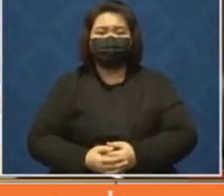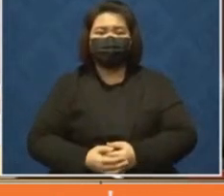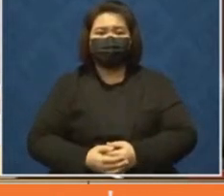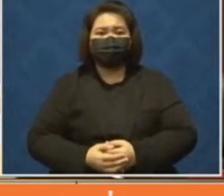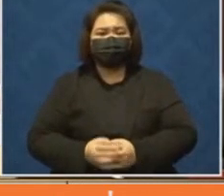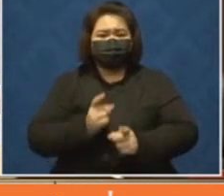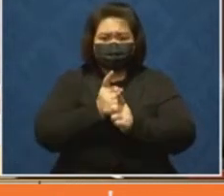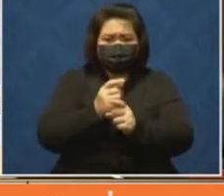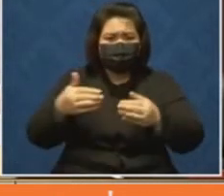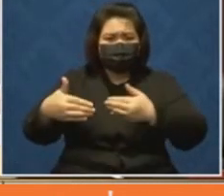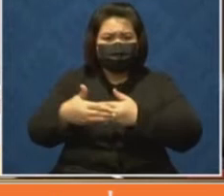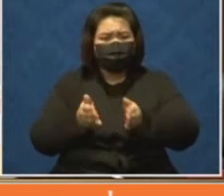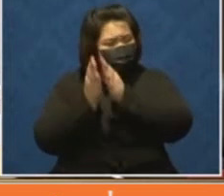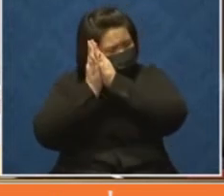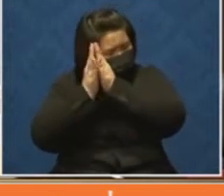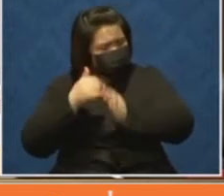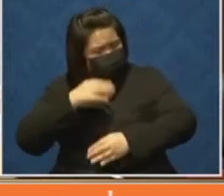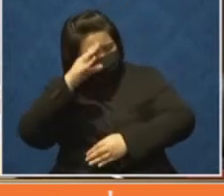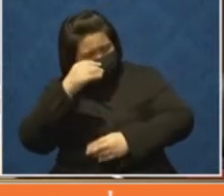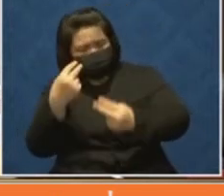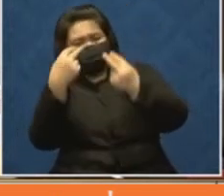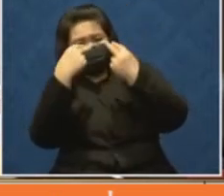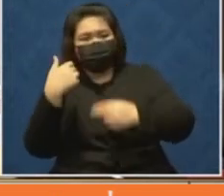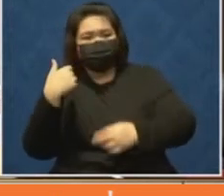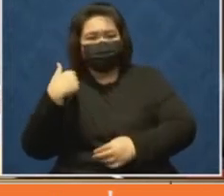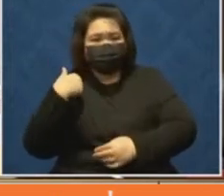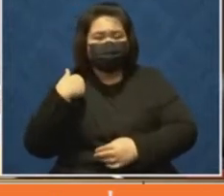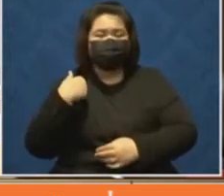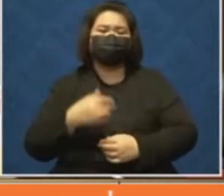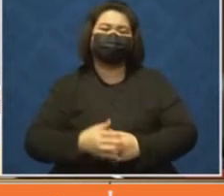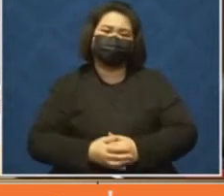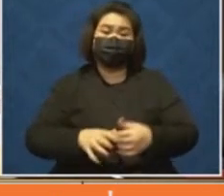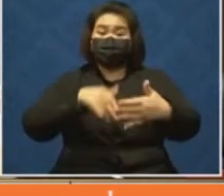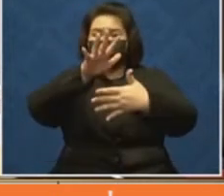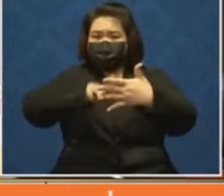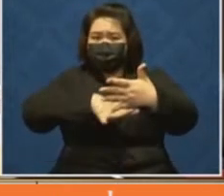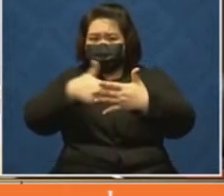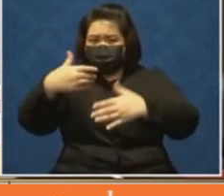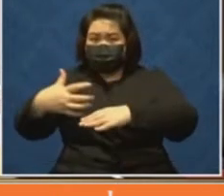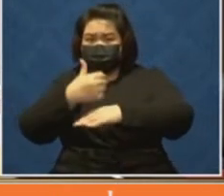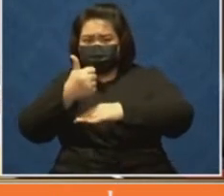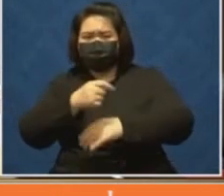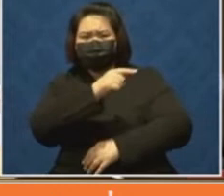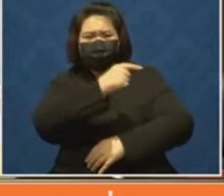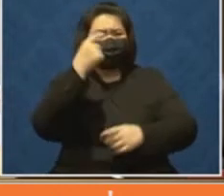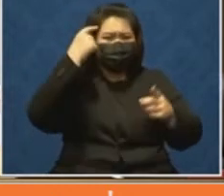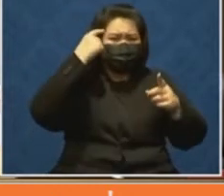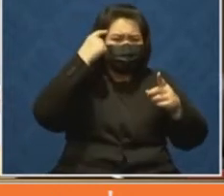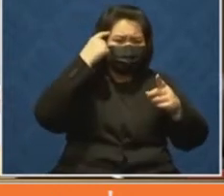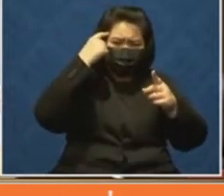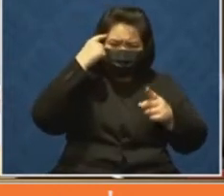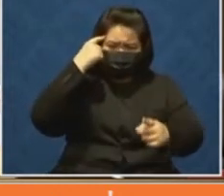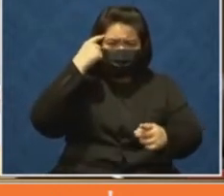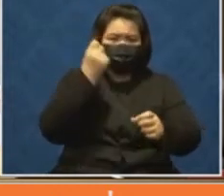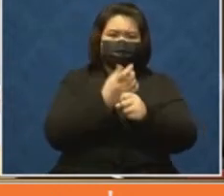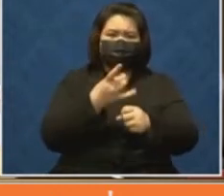นักเมฝายค้ารเราจะทำหนาที่อย่จงไปจงมาได้อยางไรครับถ้เรารู้ว่าทุกเก้าที่เรากำลังเก้าไป